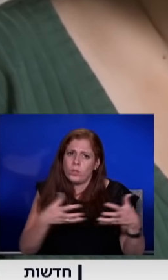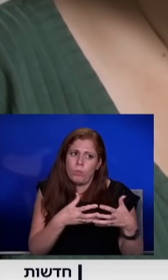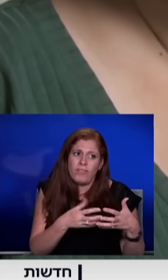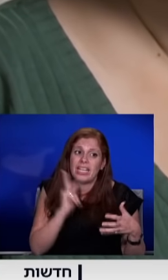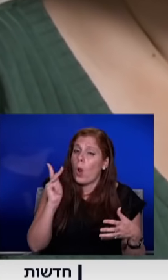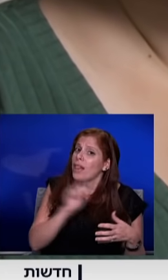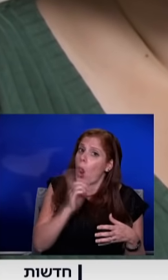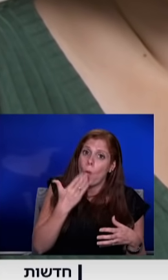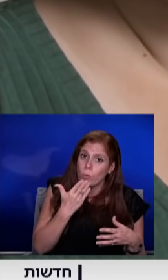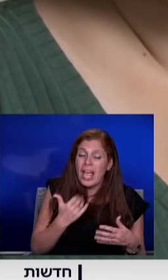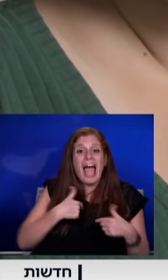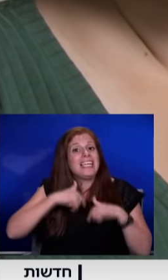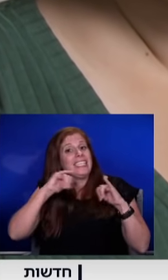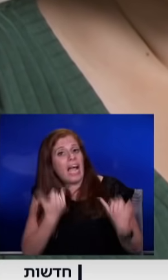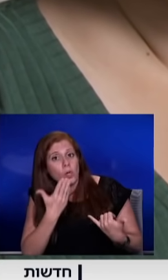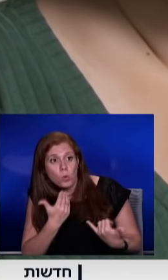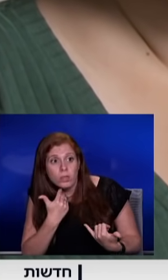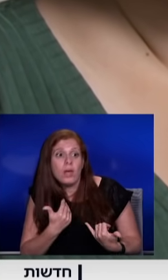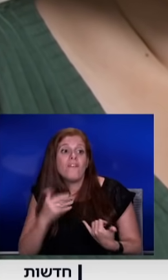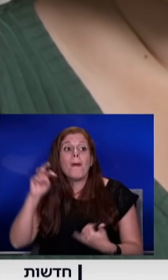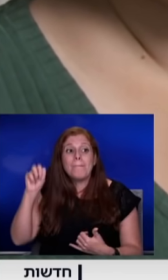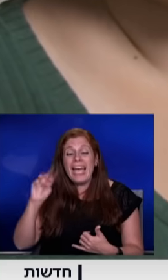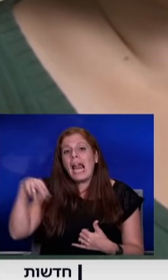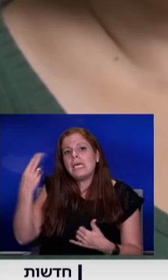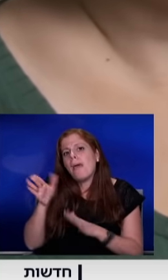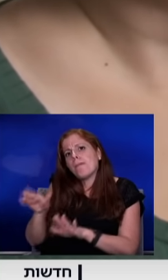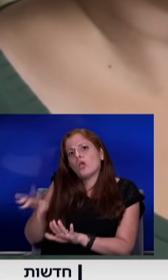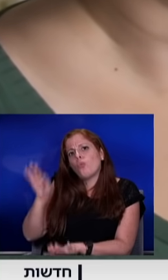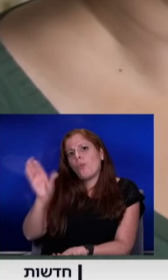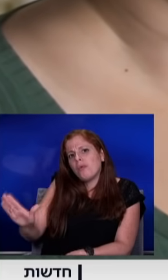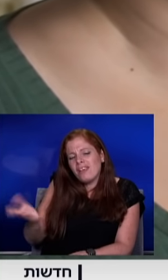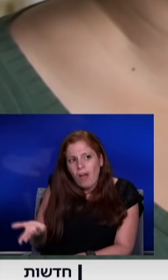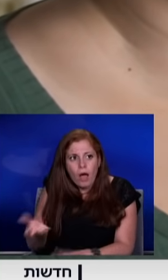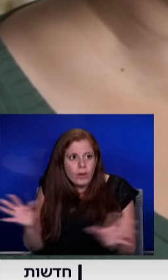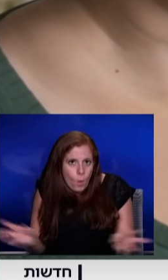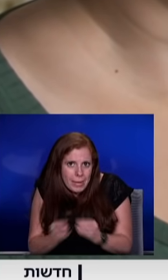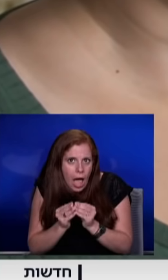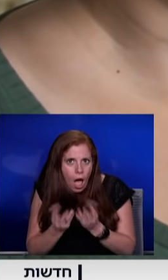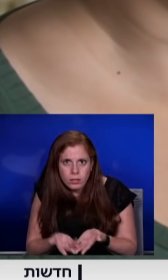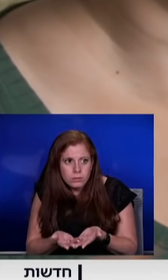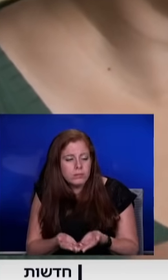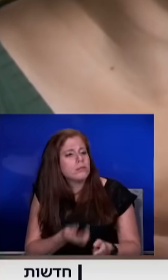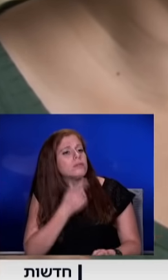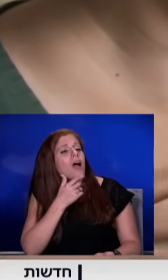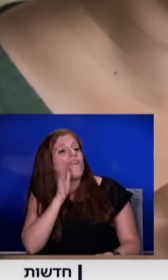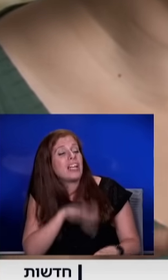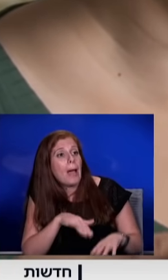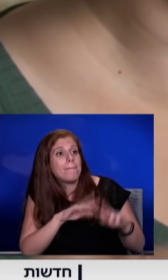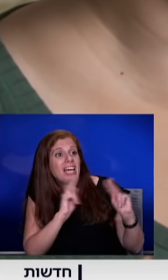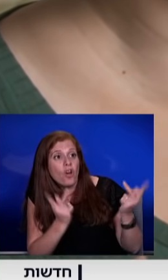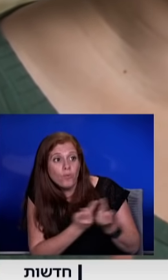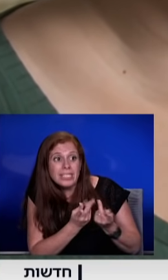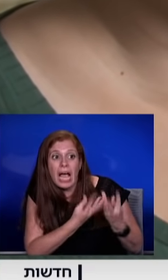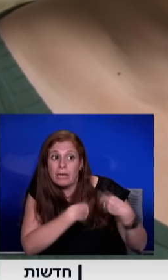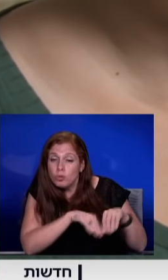יהודיה, אני כן יהודי, ומיכאל יהיה מה שמיכאל יהיה, ואנחנו ביחד בונים את זה. אבל גם כקבוצה,